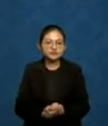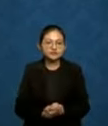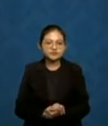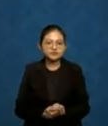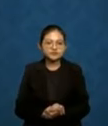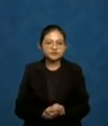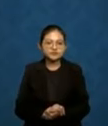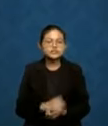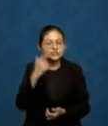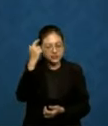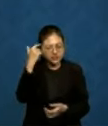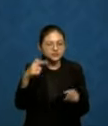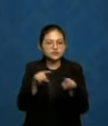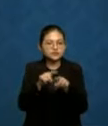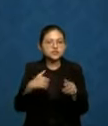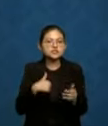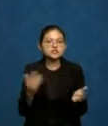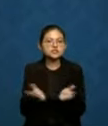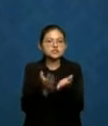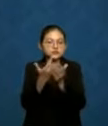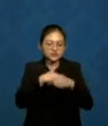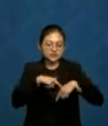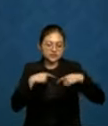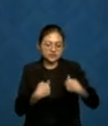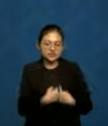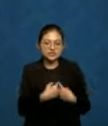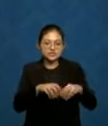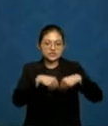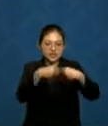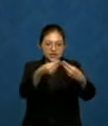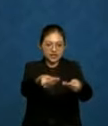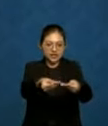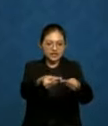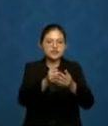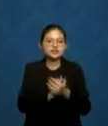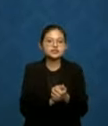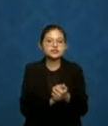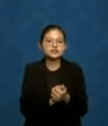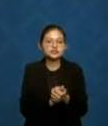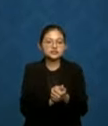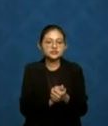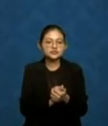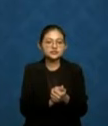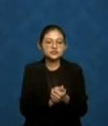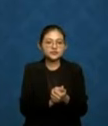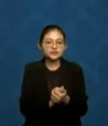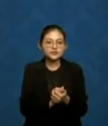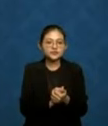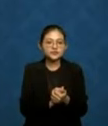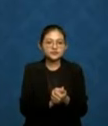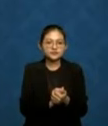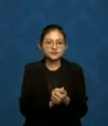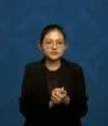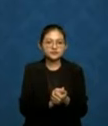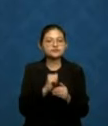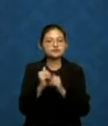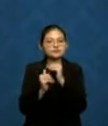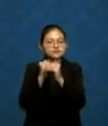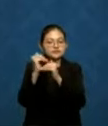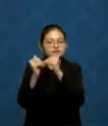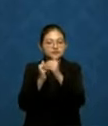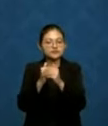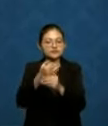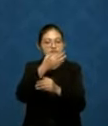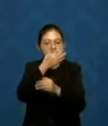เห็นด้วยอย่างยิ่งครับสนับสนุนและให้กำลังใจนะครับในการพัฒนาฝีมือราย